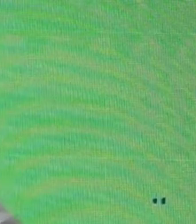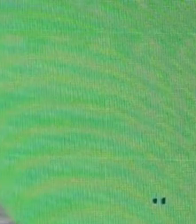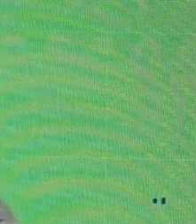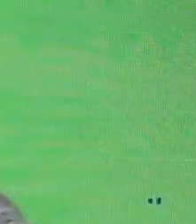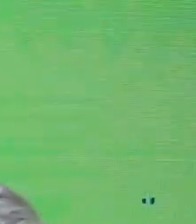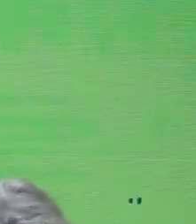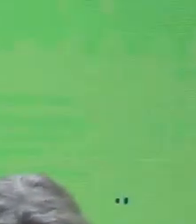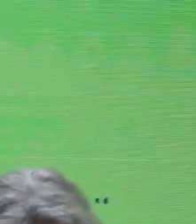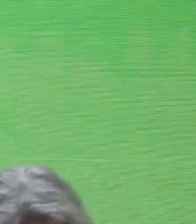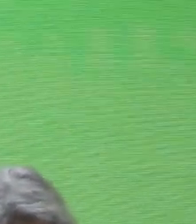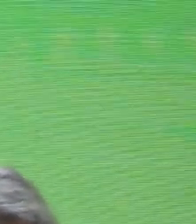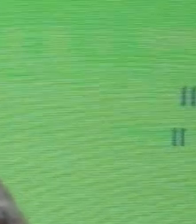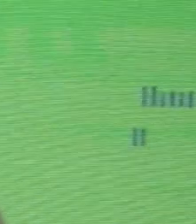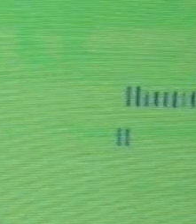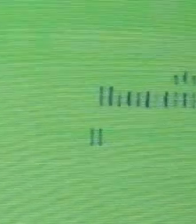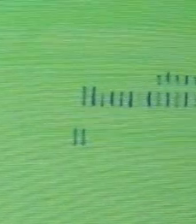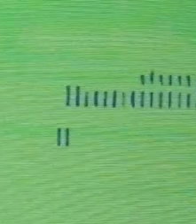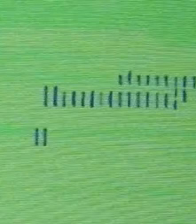nacional.